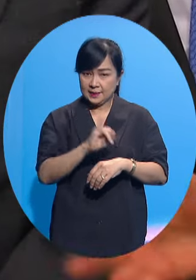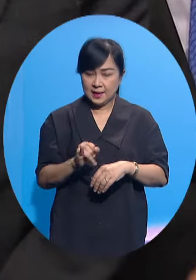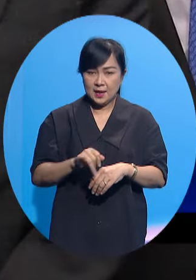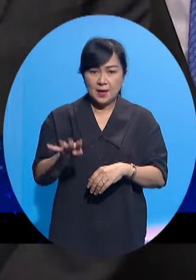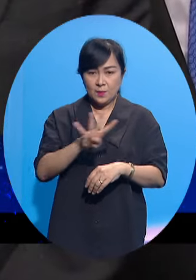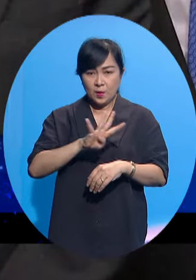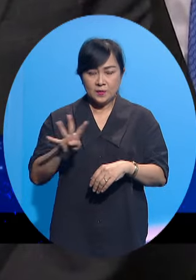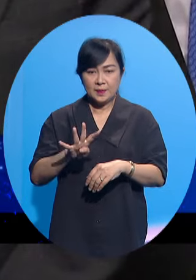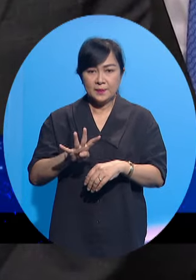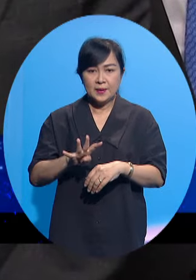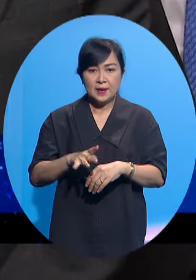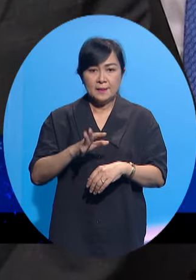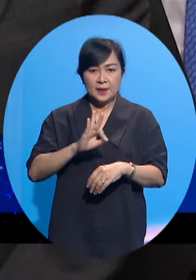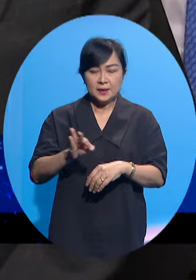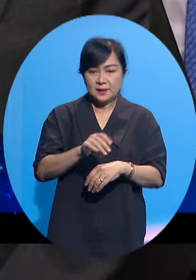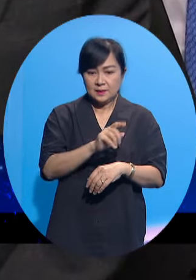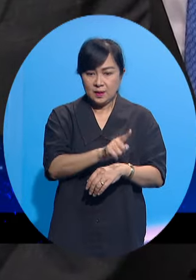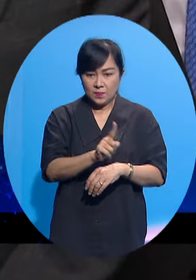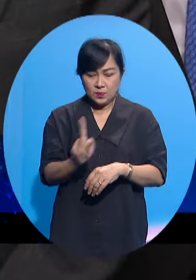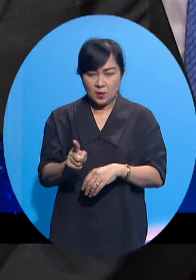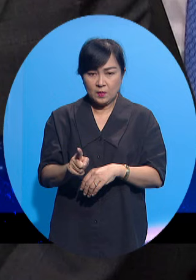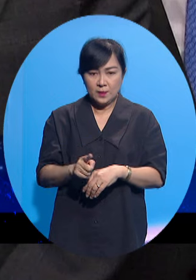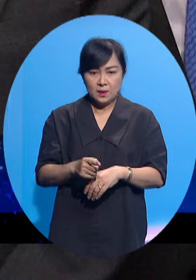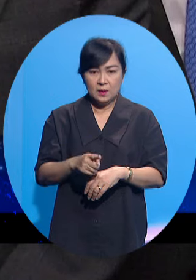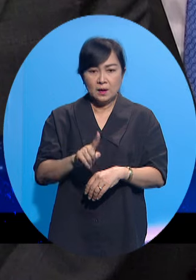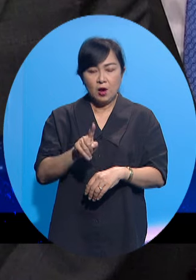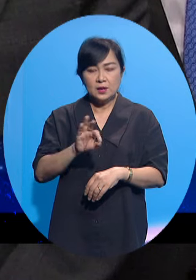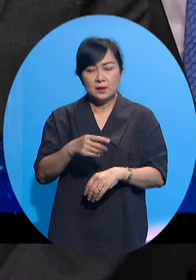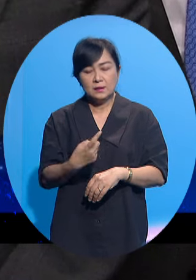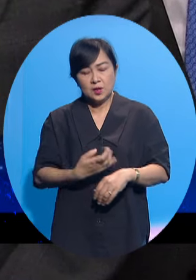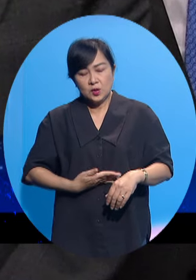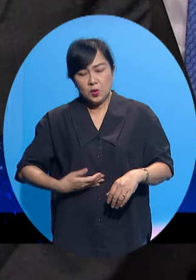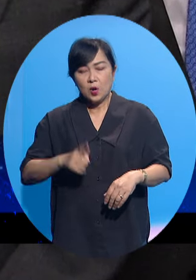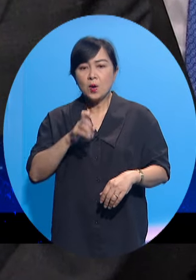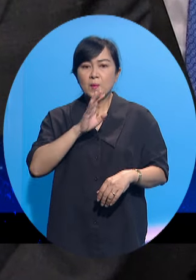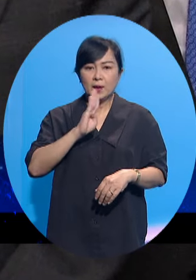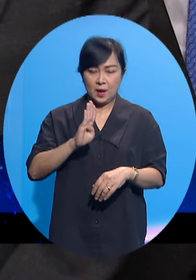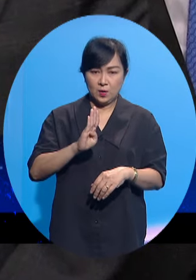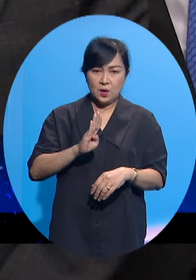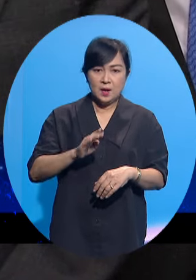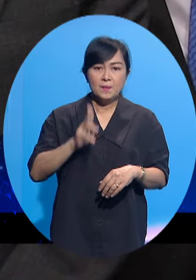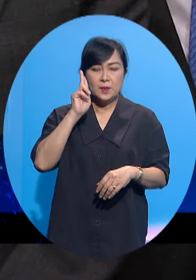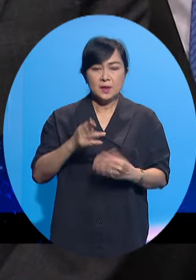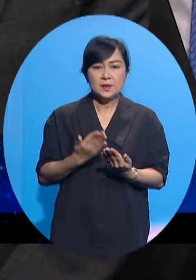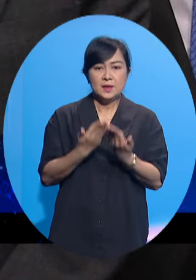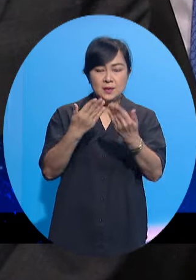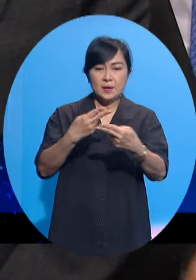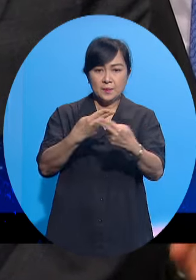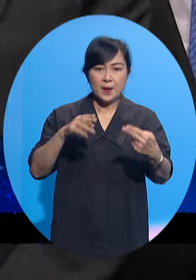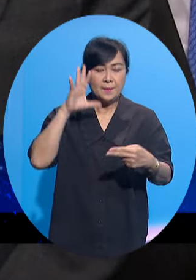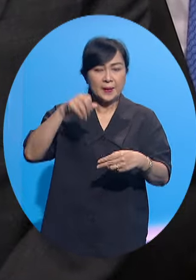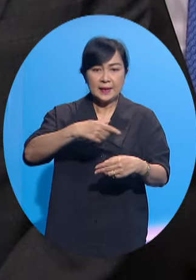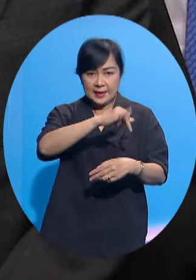400000 dân thường Palestine đang bị đe dọa có thể bị giết hoặc chết đói khi có báo cáo rằng các tướng lĩnh Israel xuất Phong tỏa phía bắc